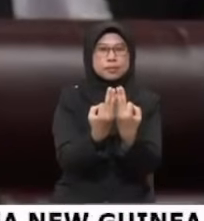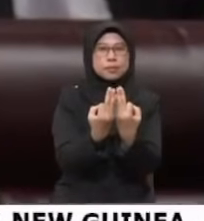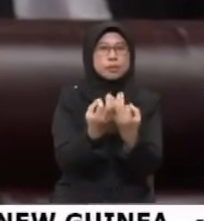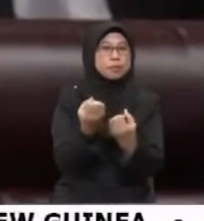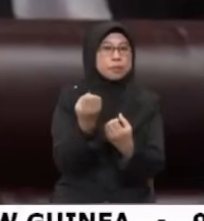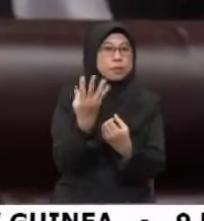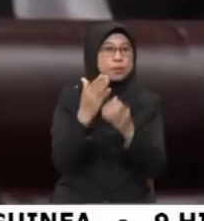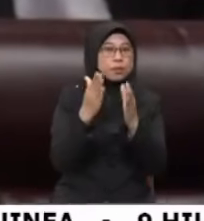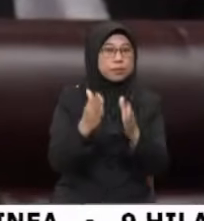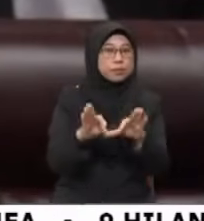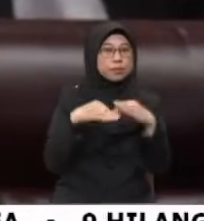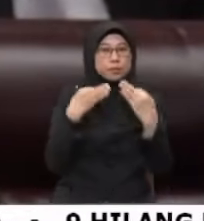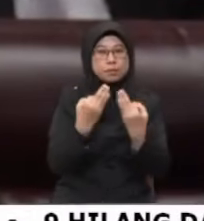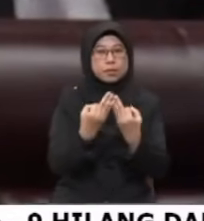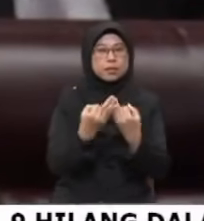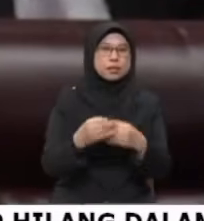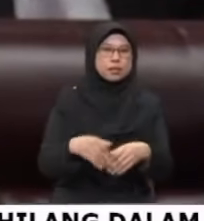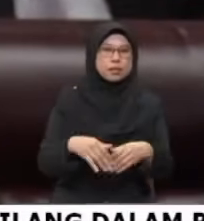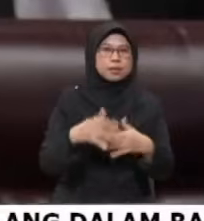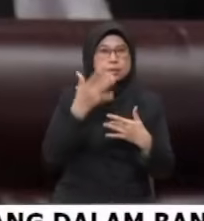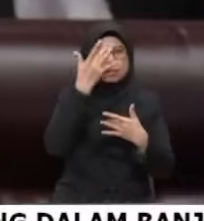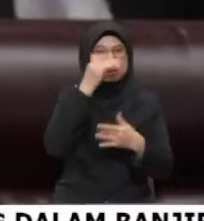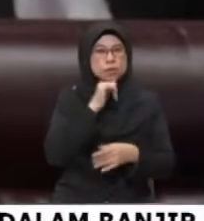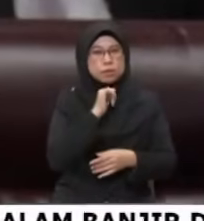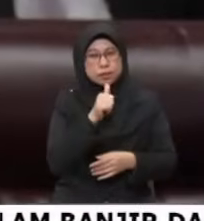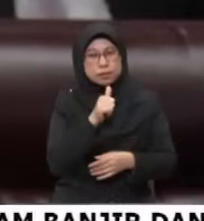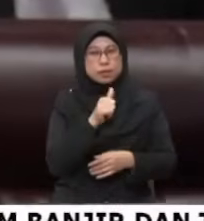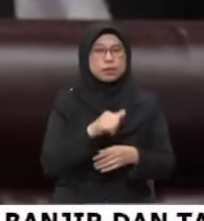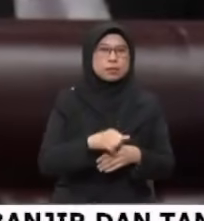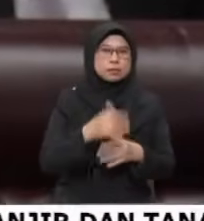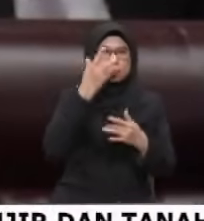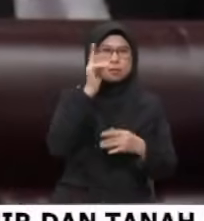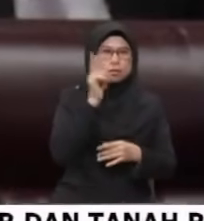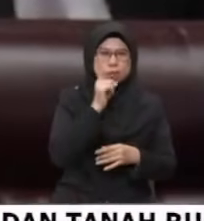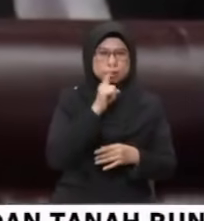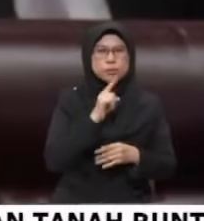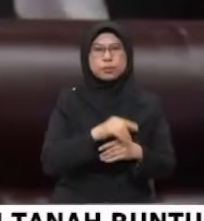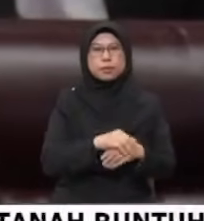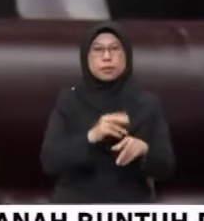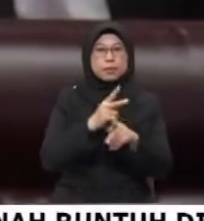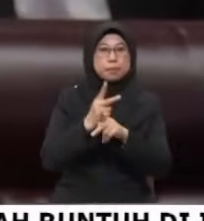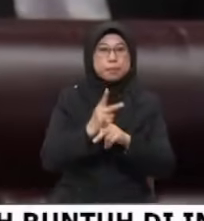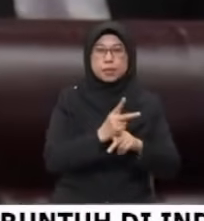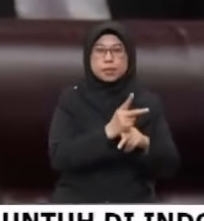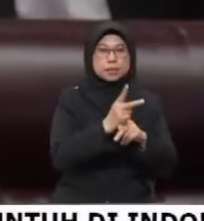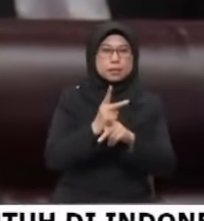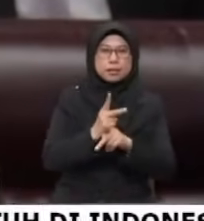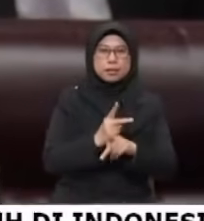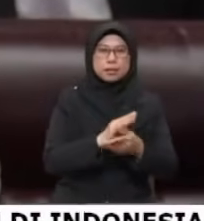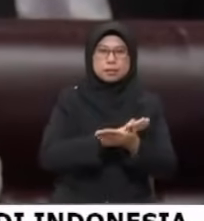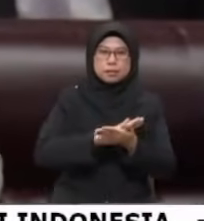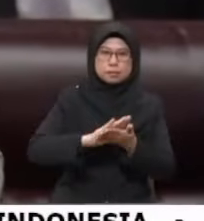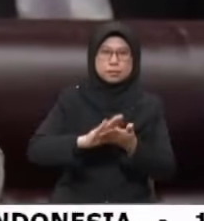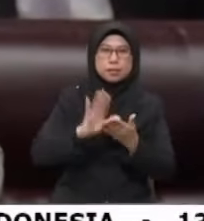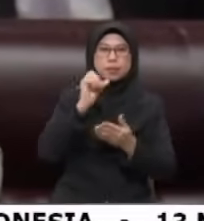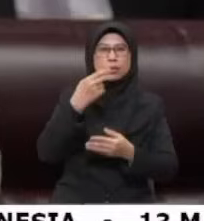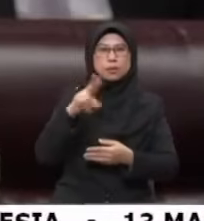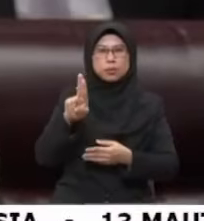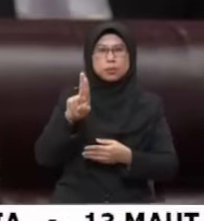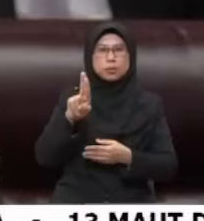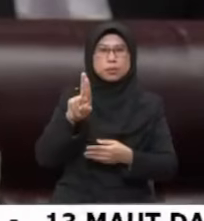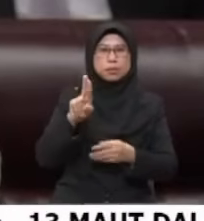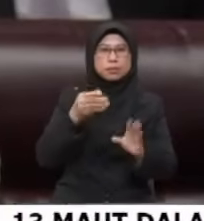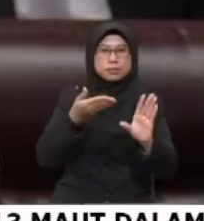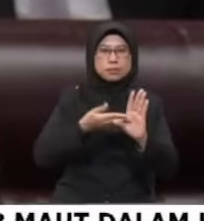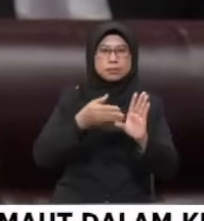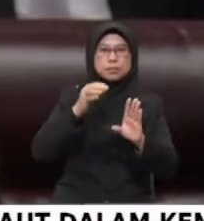keluarga masalah kesihatan yang kronik keperluan penjagaan yang rapi seperti Oku psikososial dan sebagainya